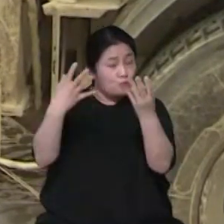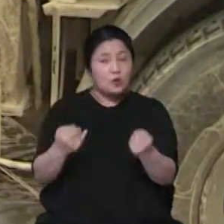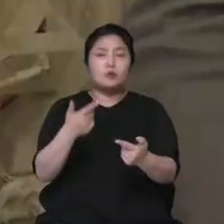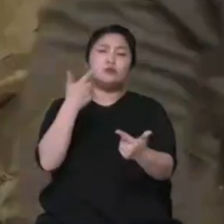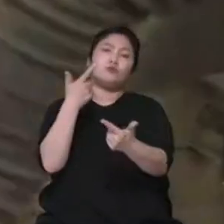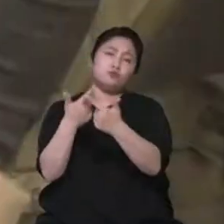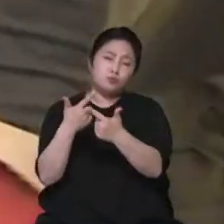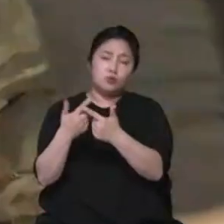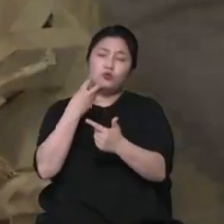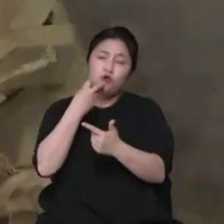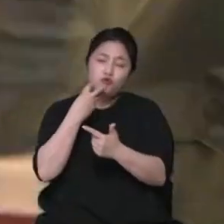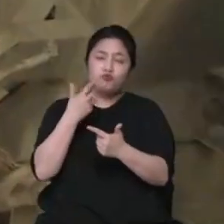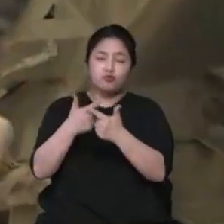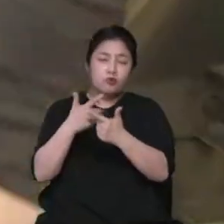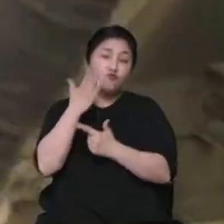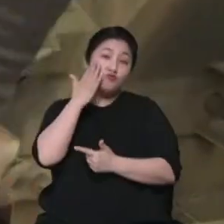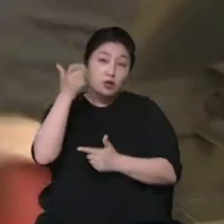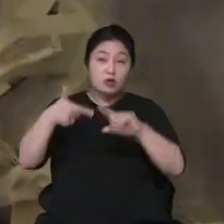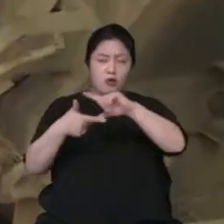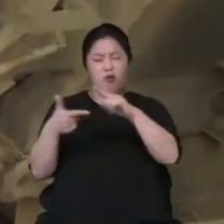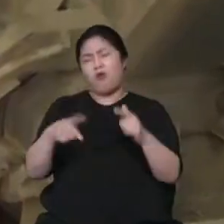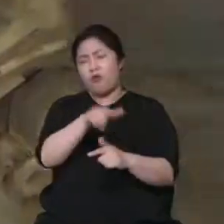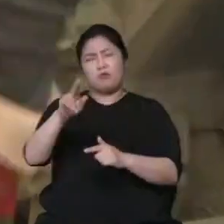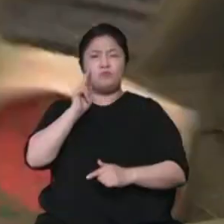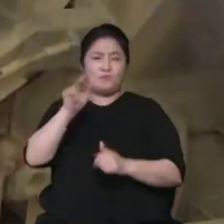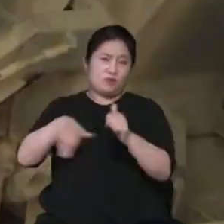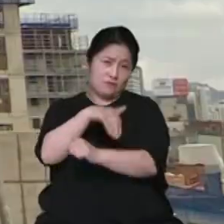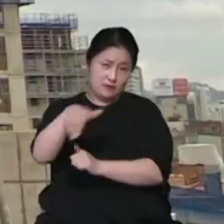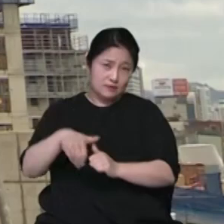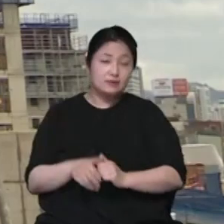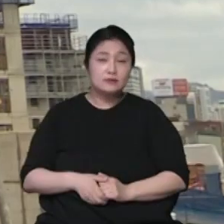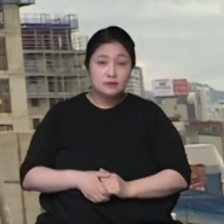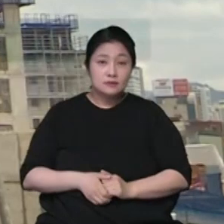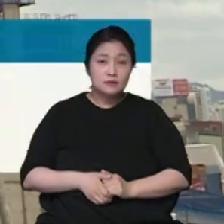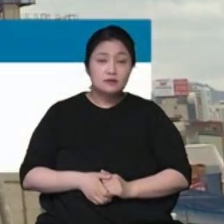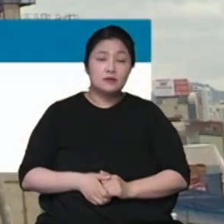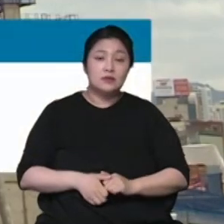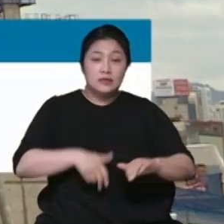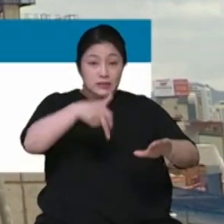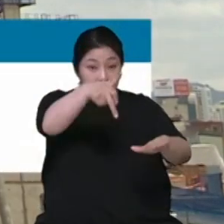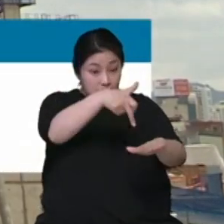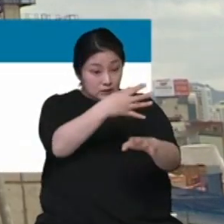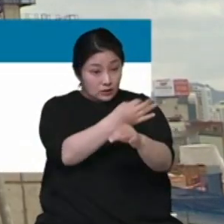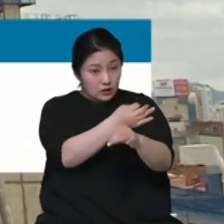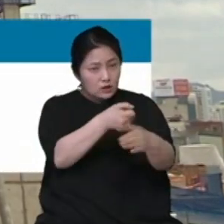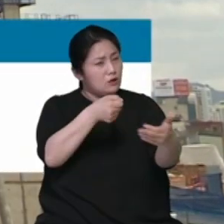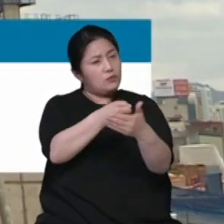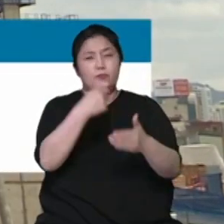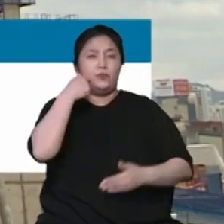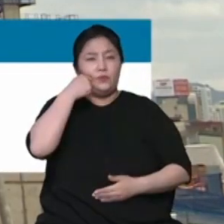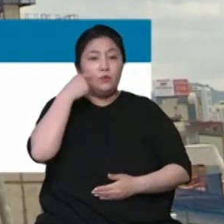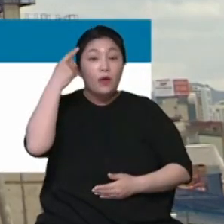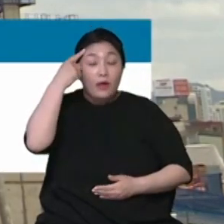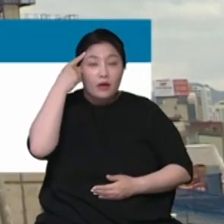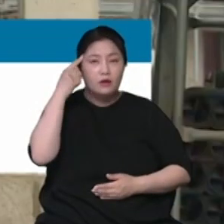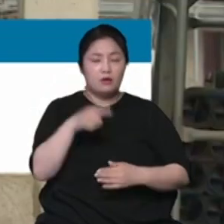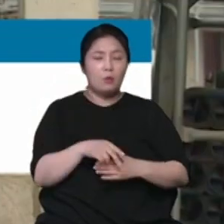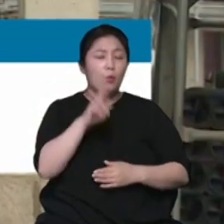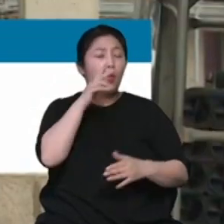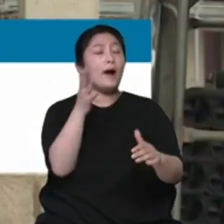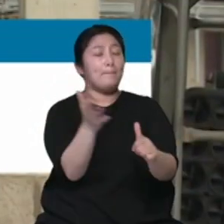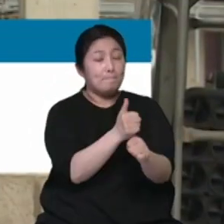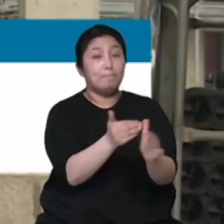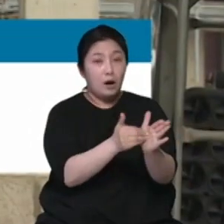서울과 부울경 지역은 상황이 심각합니다. 거기는 타설 일정 잡기가 잘 안 잡혀요. 혹시나